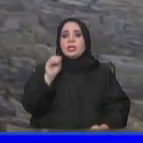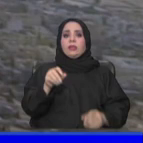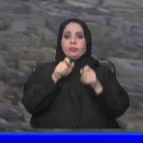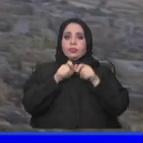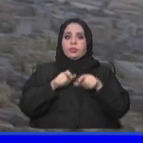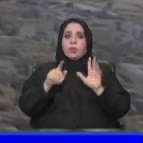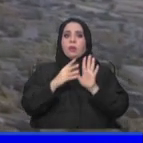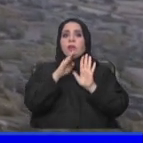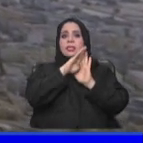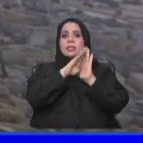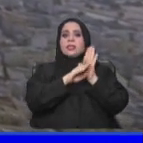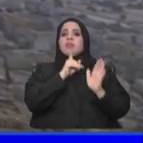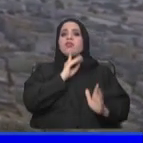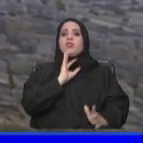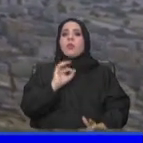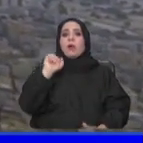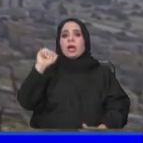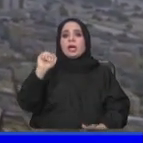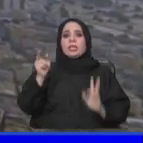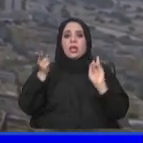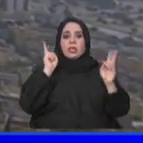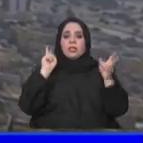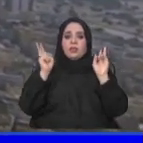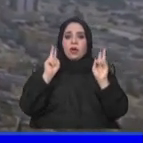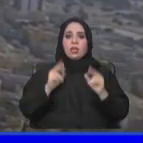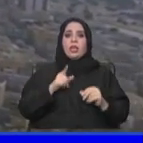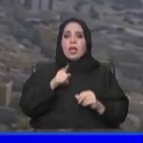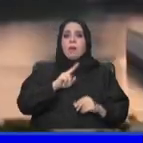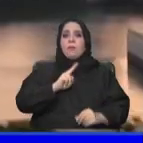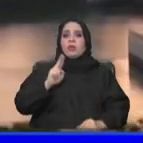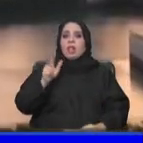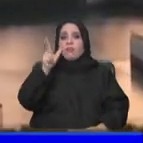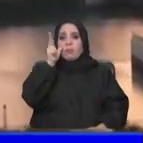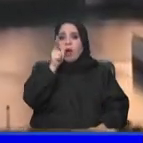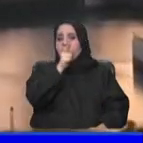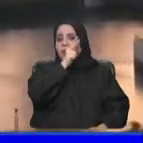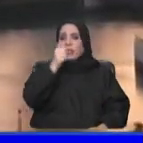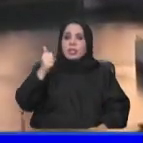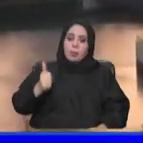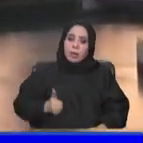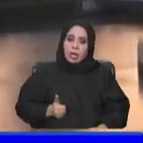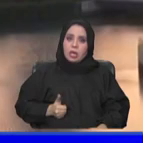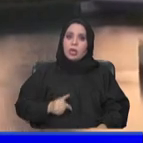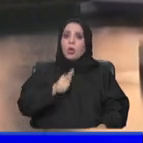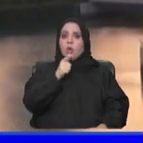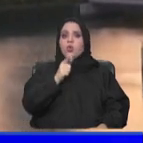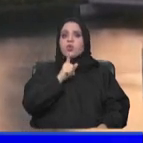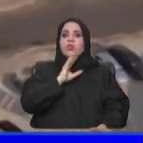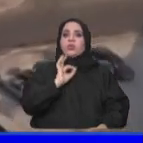أعياد البحرين الوطنية. هذا وكانت الهيئة أصدرت الرزنامة الخاصة بالاحتفاليات